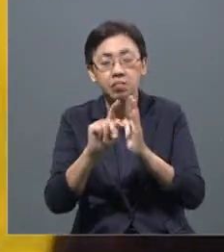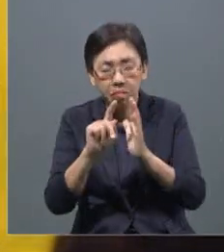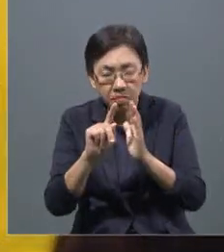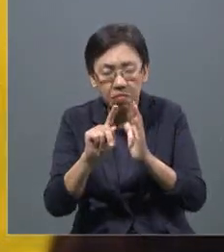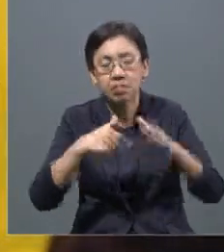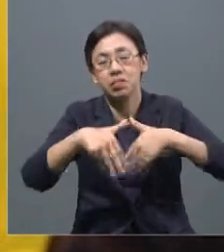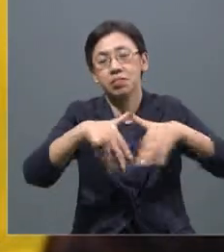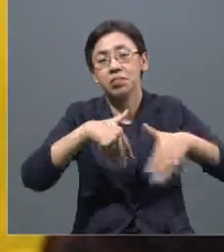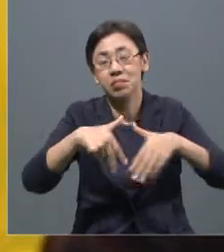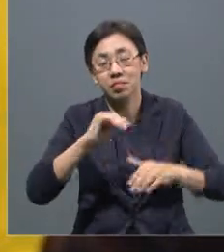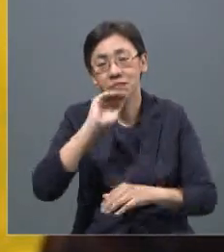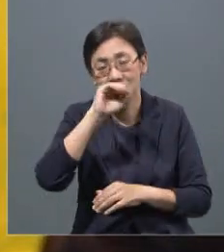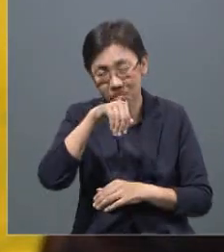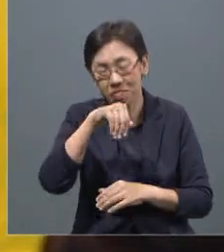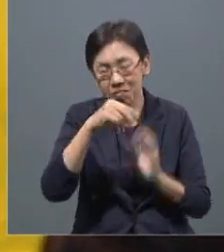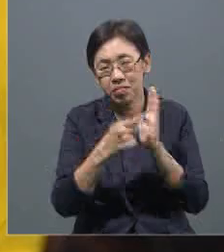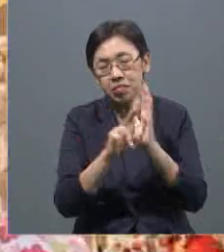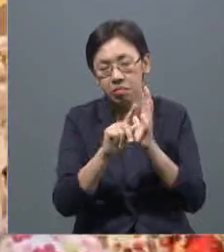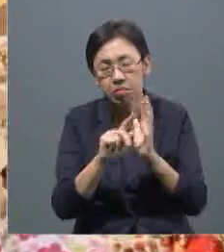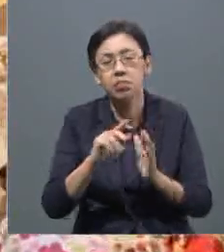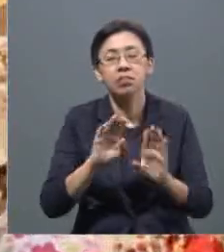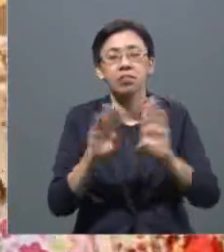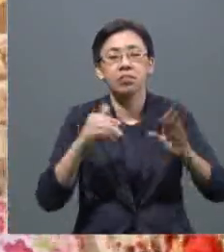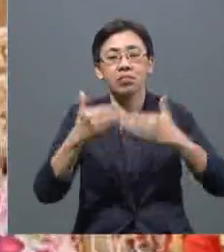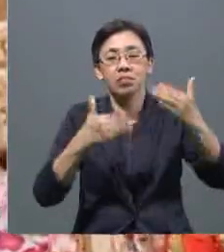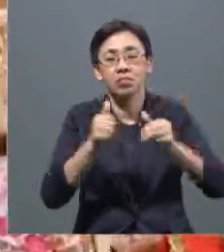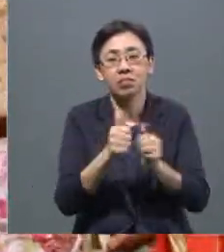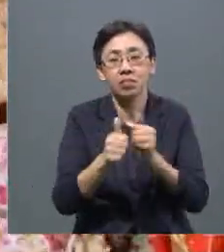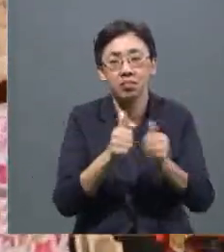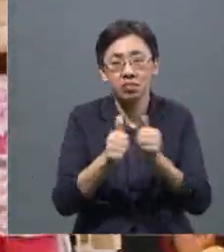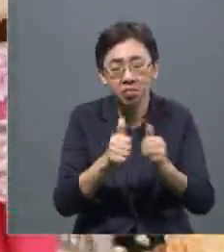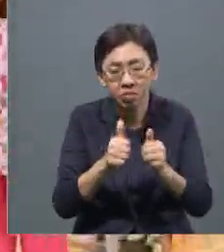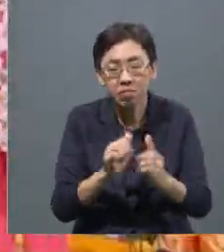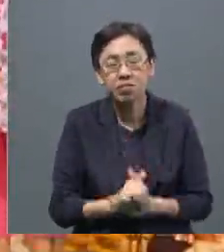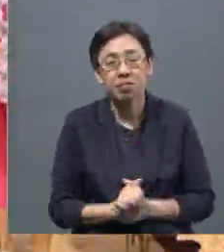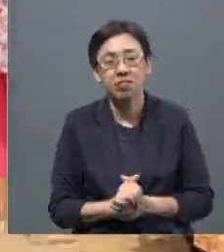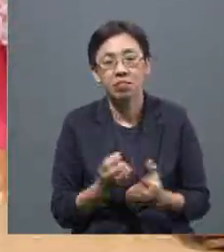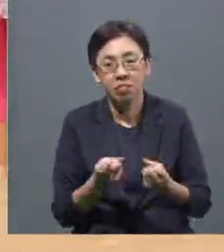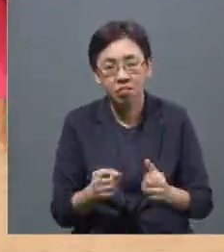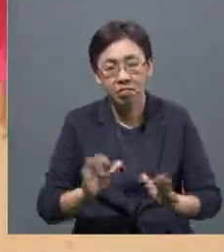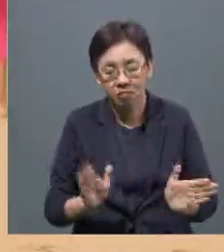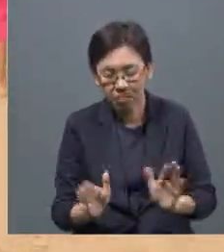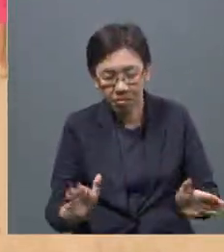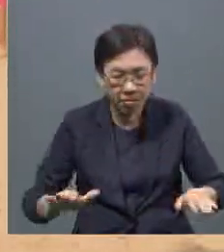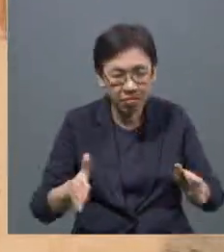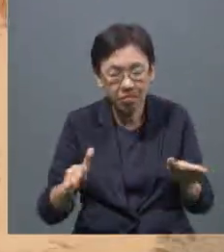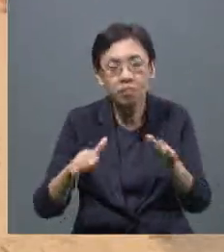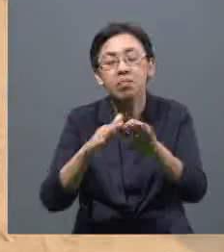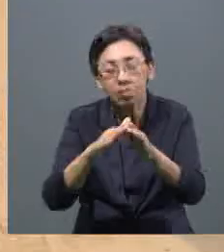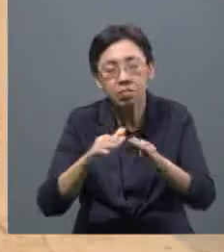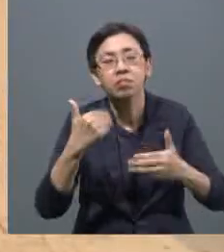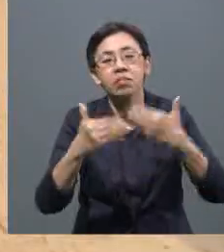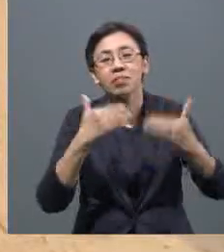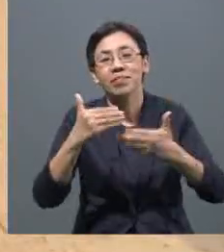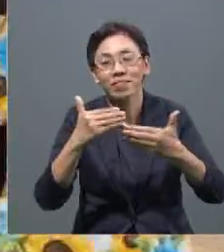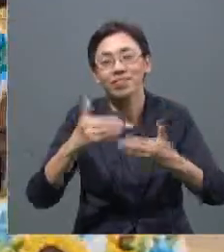ในชุมชนเทศบาลนครขอนแก่นนะครับร่วมกันเปิดกิจกรรมการประกวดการตบประทายหรือก่อเจดีย์ทรายเป็นหนึ่งในกิจกรรมของงาน